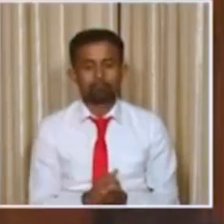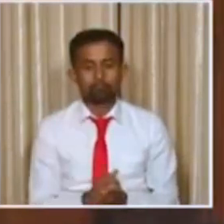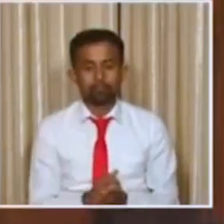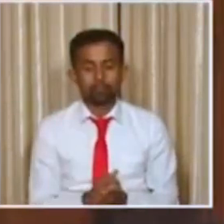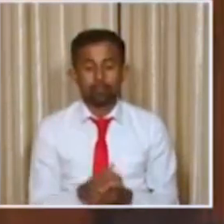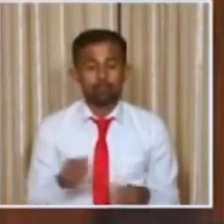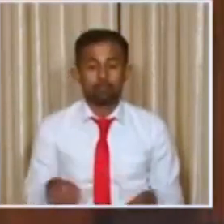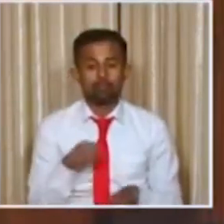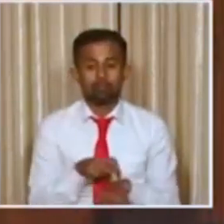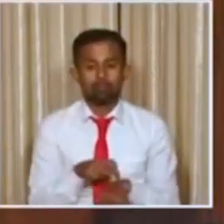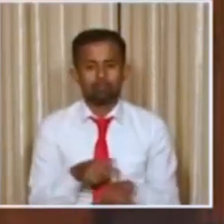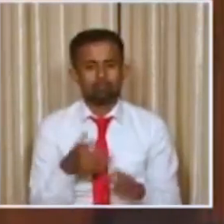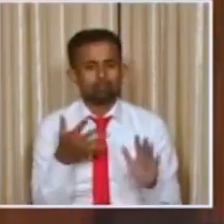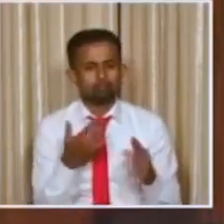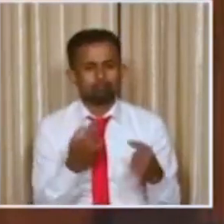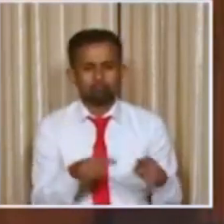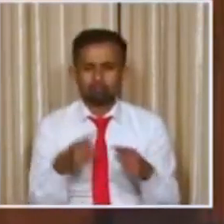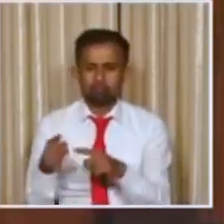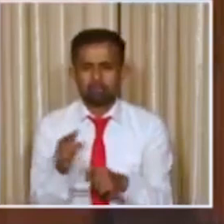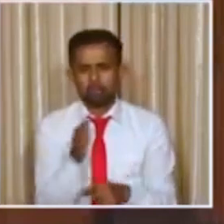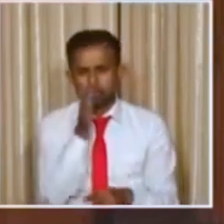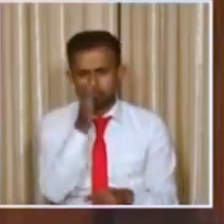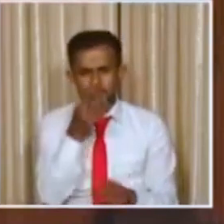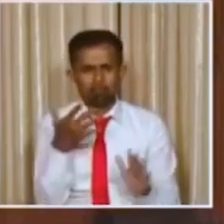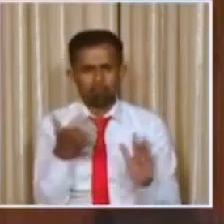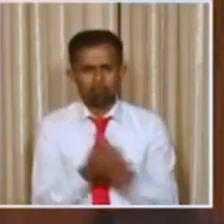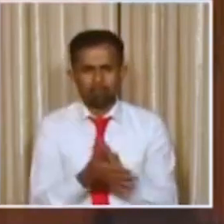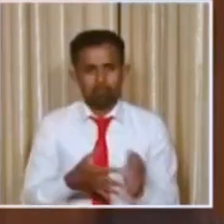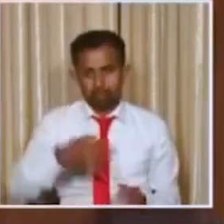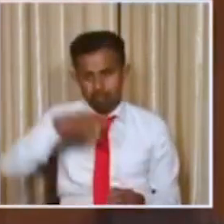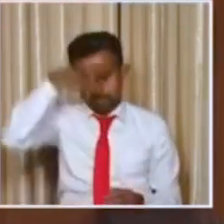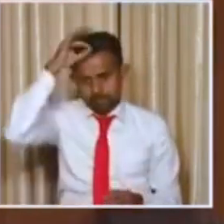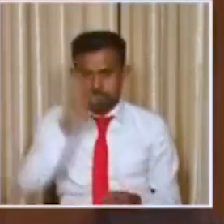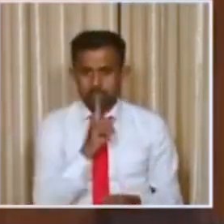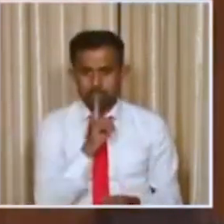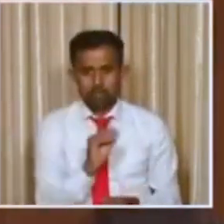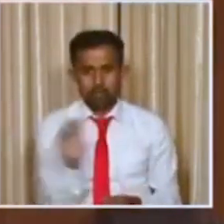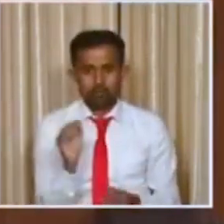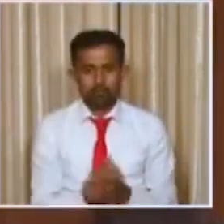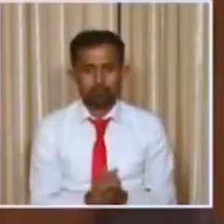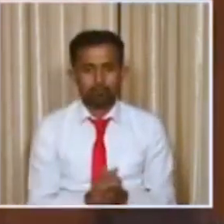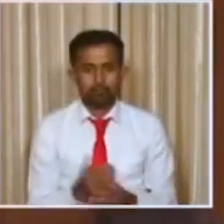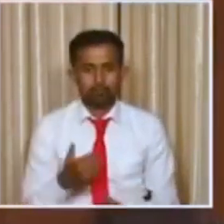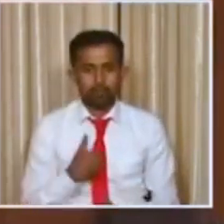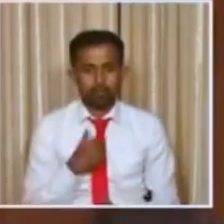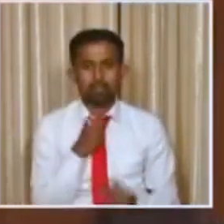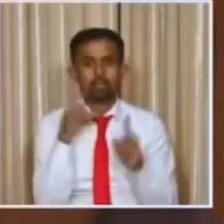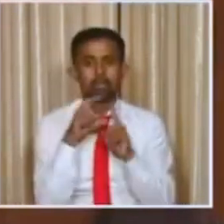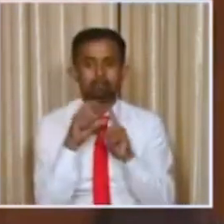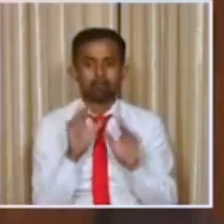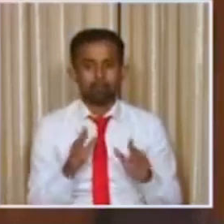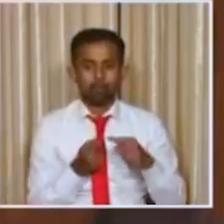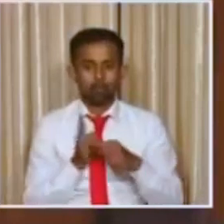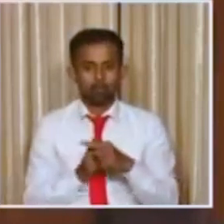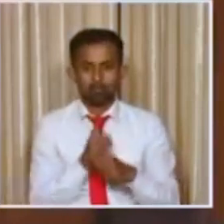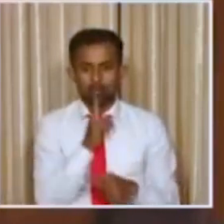ஆர்ப்பாட்டம் நடந்து கொண்டு இந்த பல அமைச்சர் இருக்கும் காரணத்தினால் சிங்கள மொழியிலே சொல்லாமல் நினைக்கிறேன். அதுதான் சேதி அப்படி தக்கினோ அதன் மங் மகே திஸ்டிக்கு வித்ரா உதாரணம்